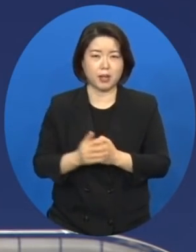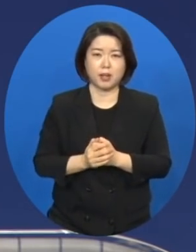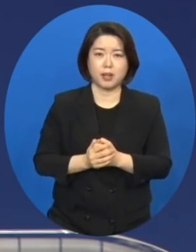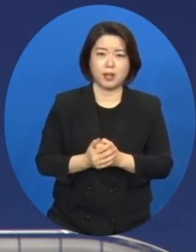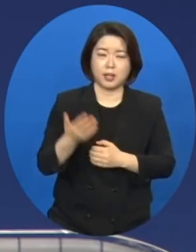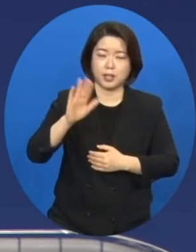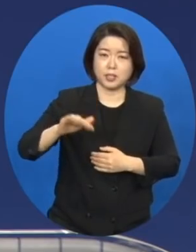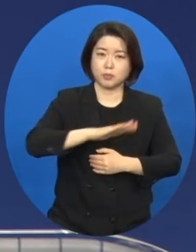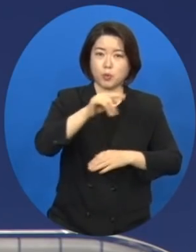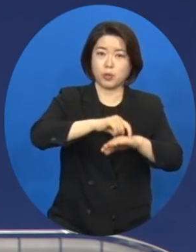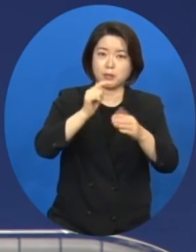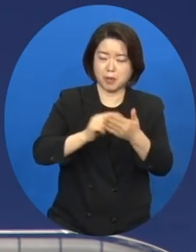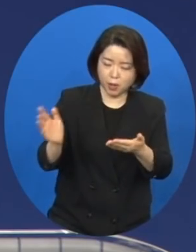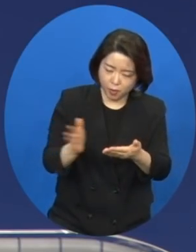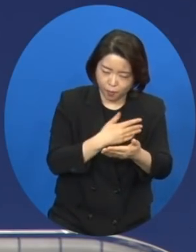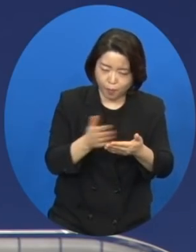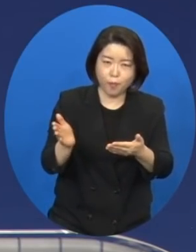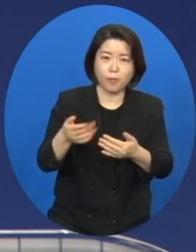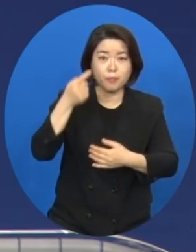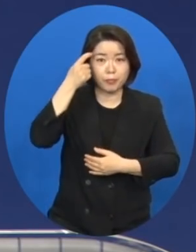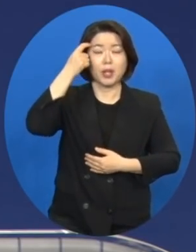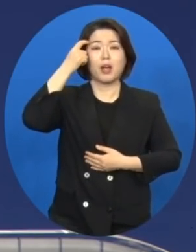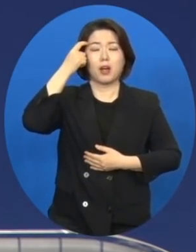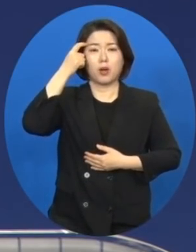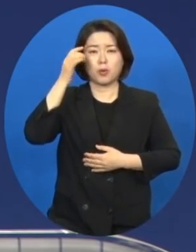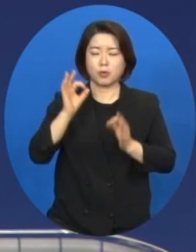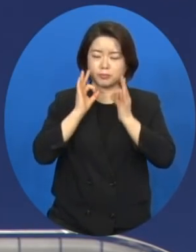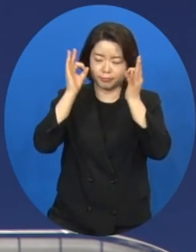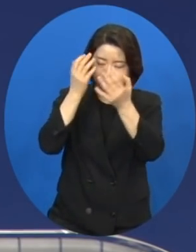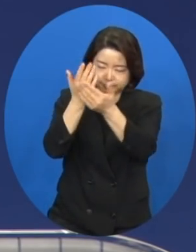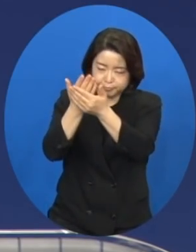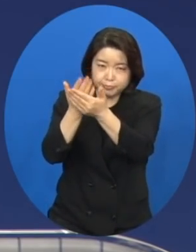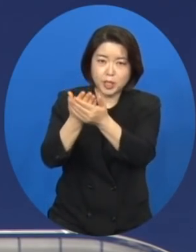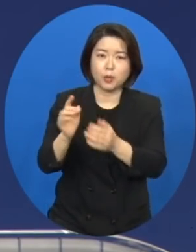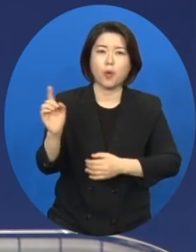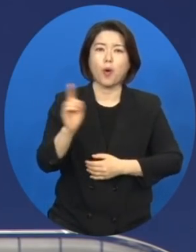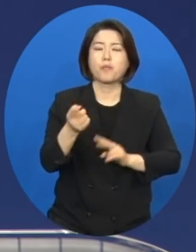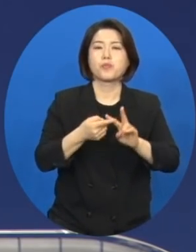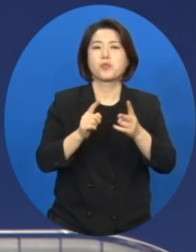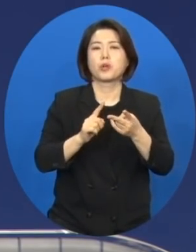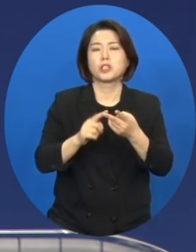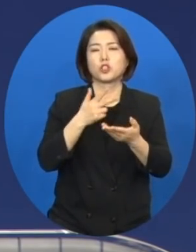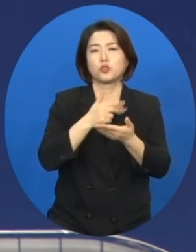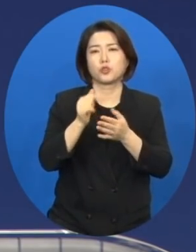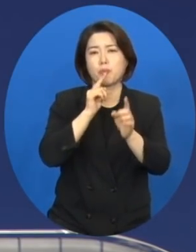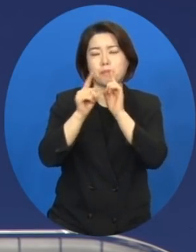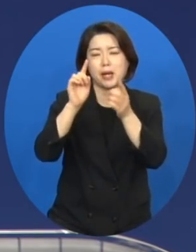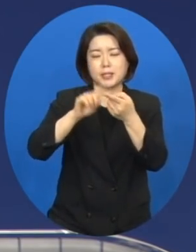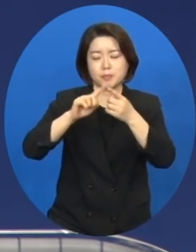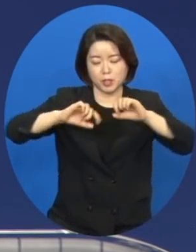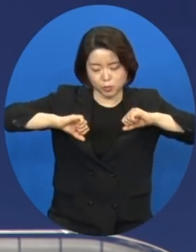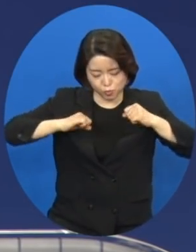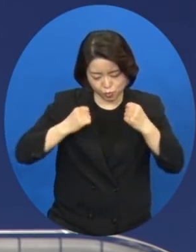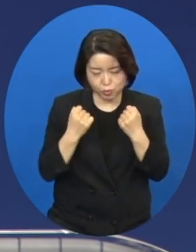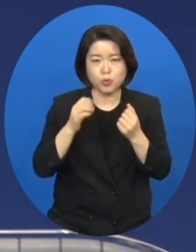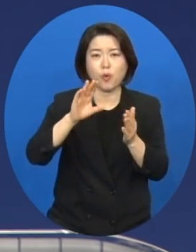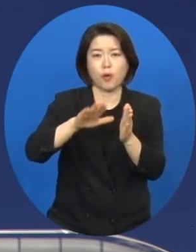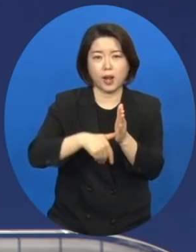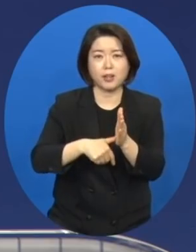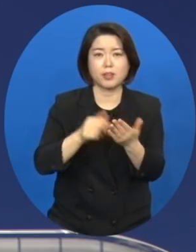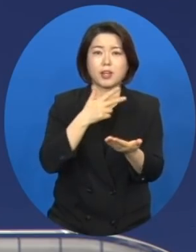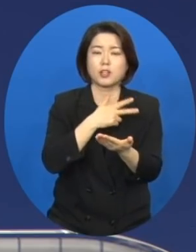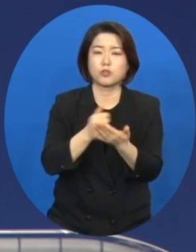결핍을 깨닫고 간구하고 또한 무엇이든지 주의 말씀에 순종할 때에